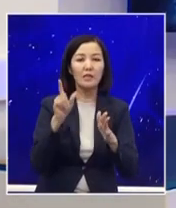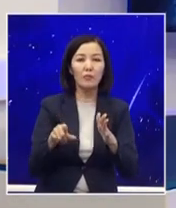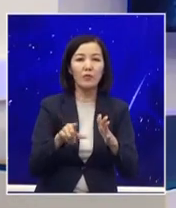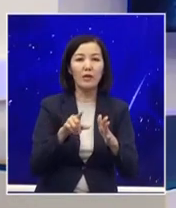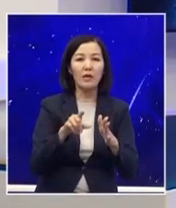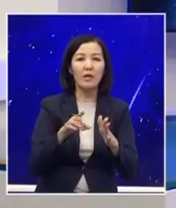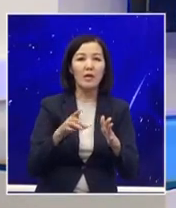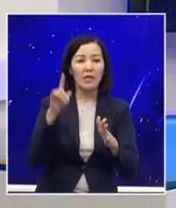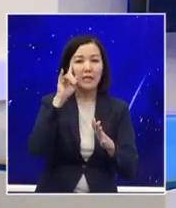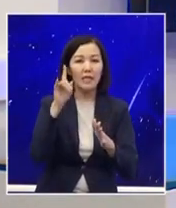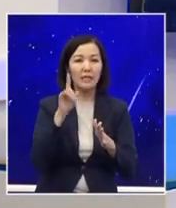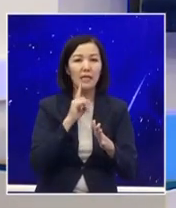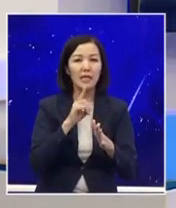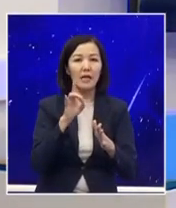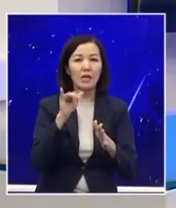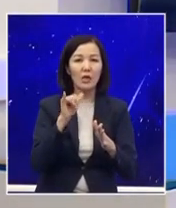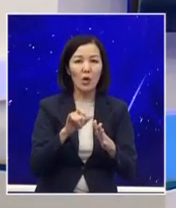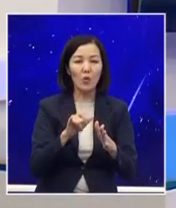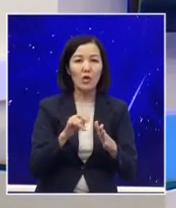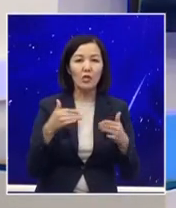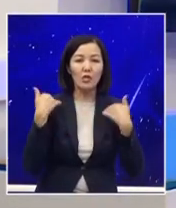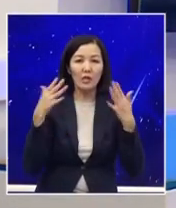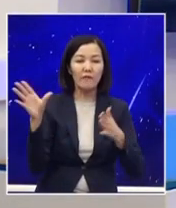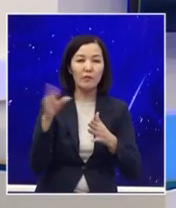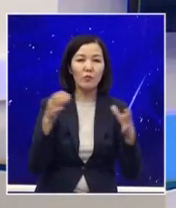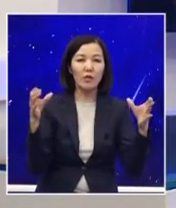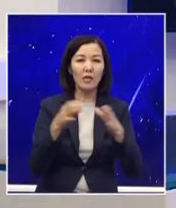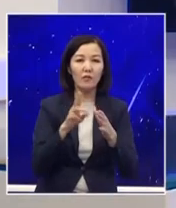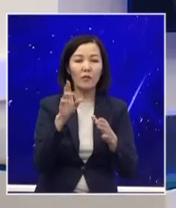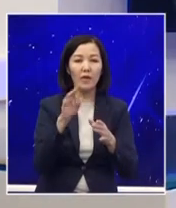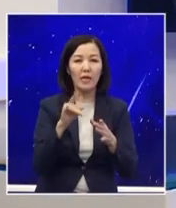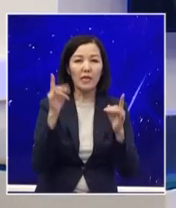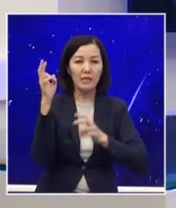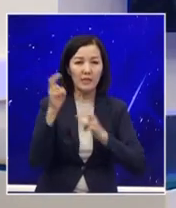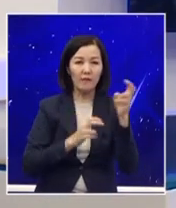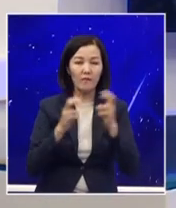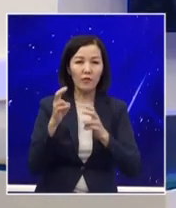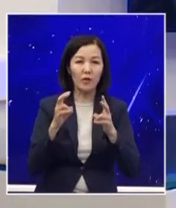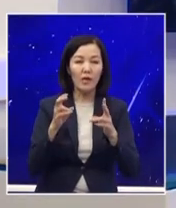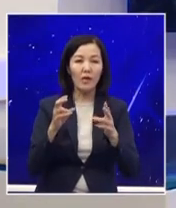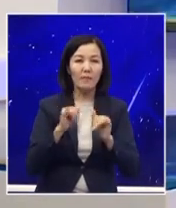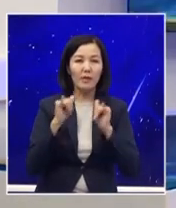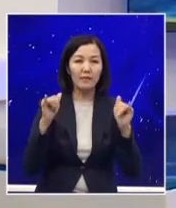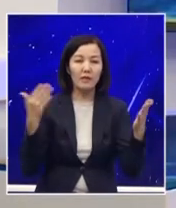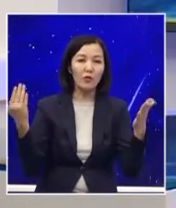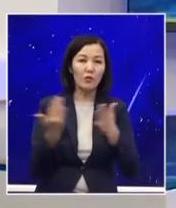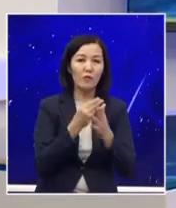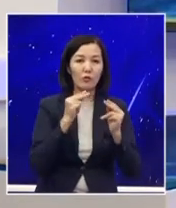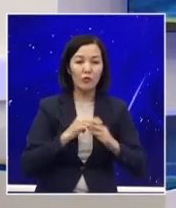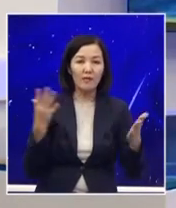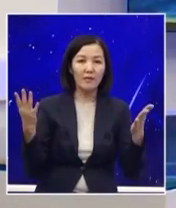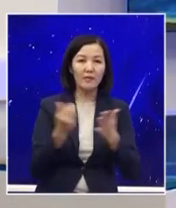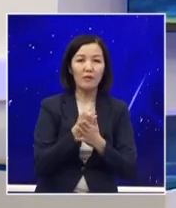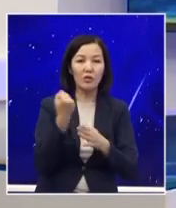Мажилиса парламента Республики Казахстан Альберта Рау. «Желаю всему коллективу Кайнар АКБ процветания, новых трудовых свершений